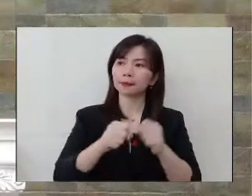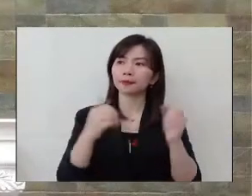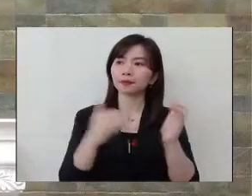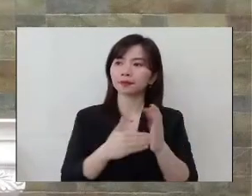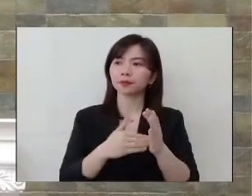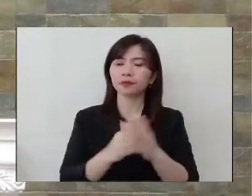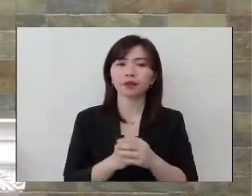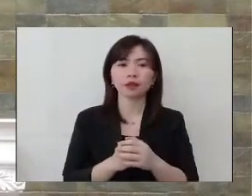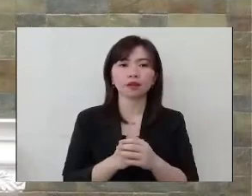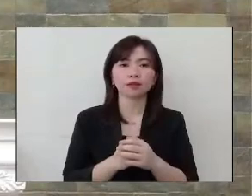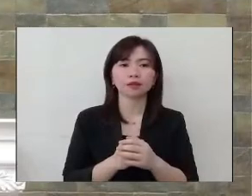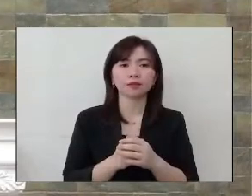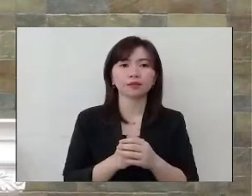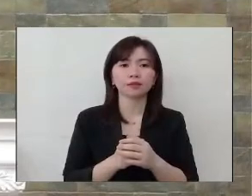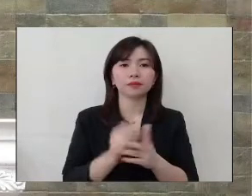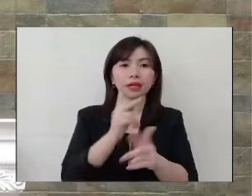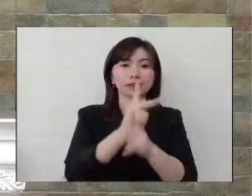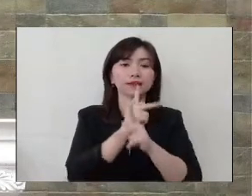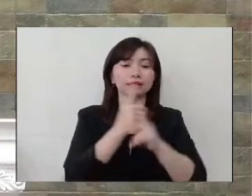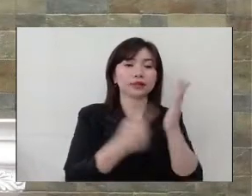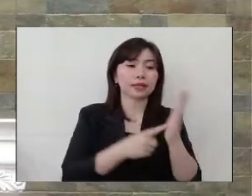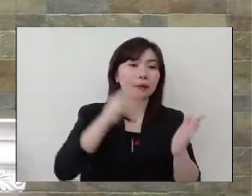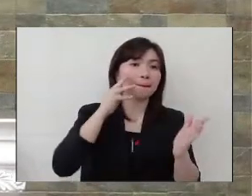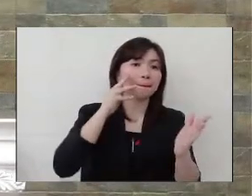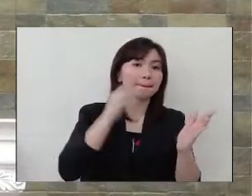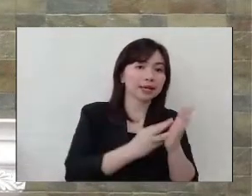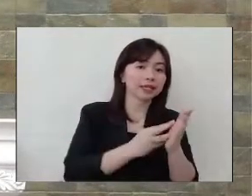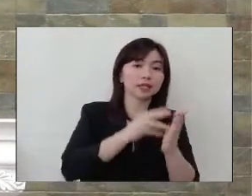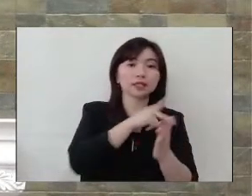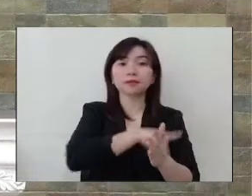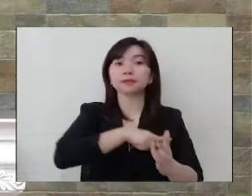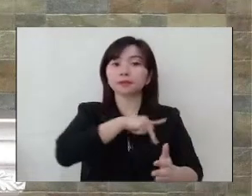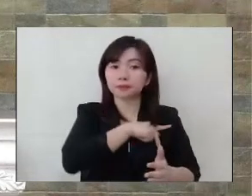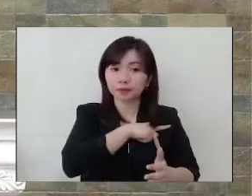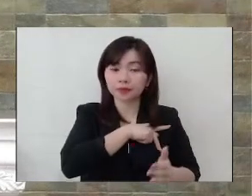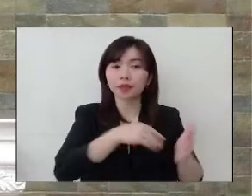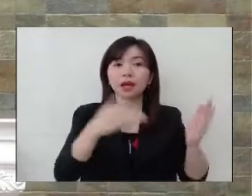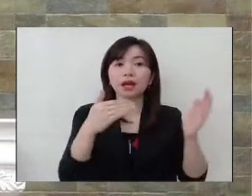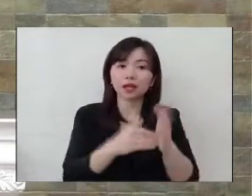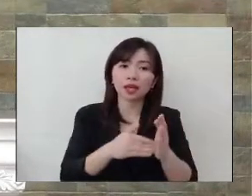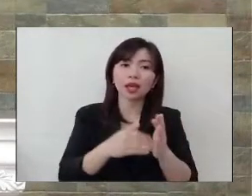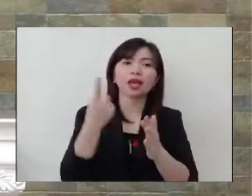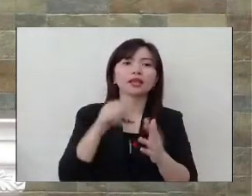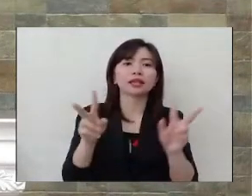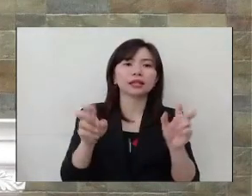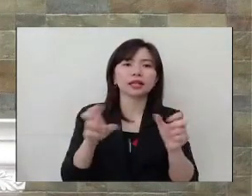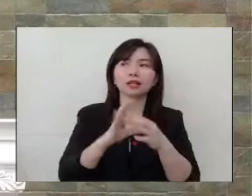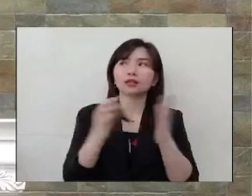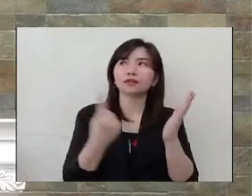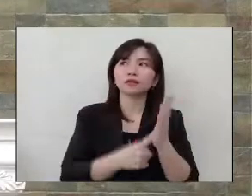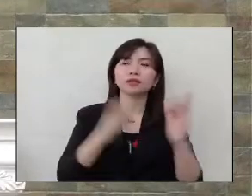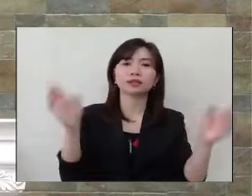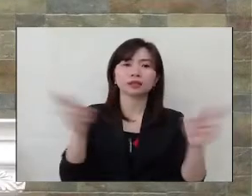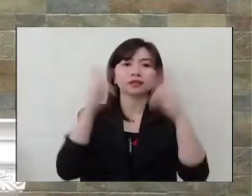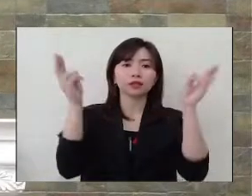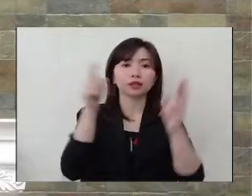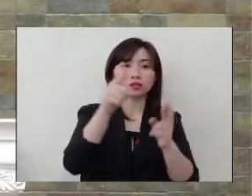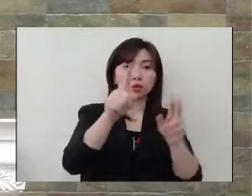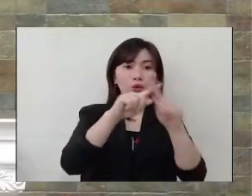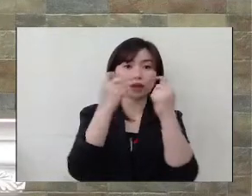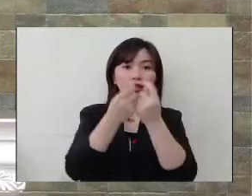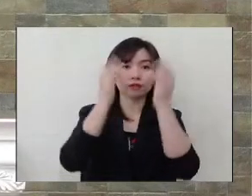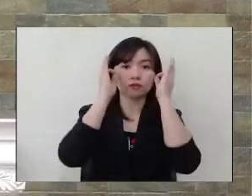you to take it personally. The theme of this revival, team focus, team preparation, take